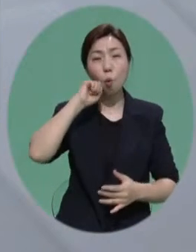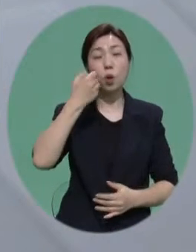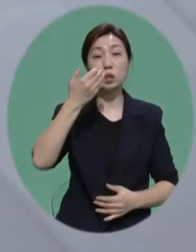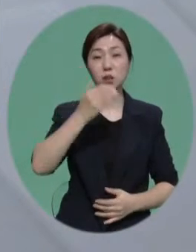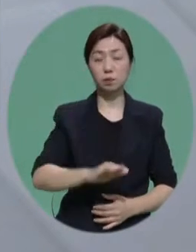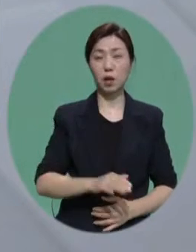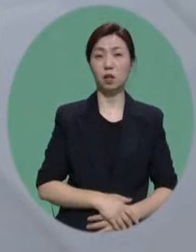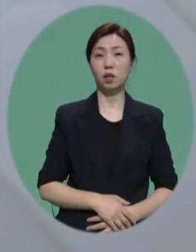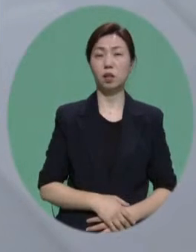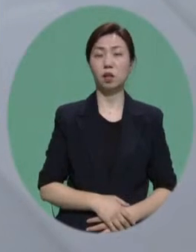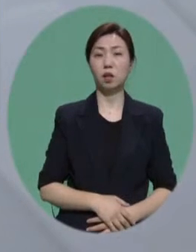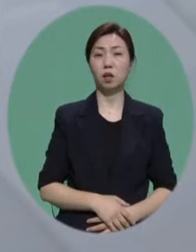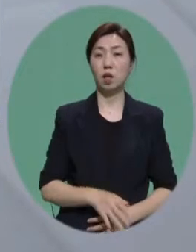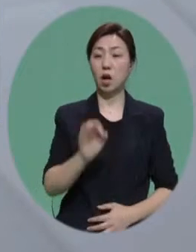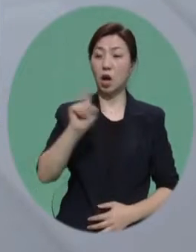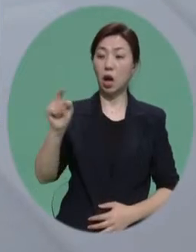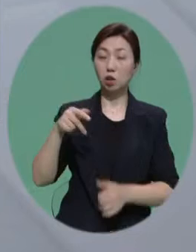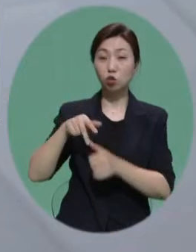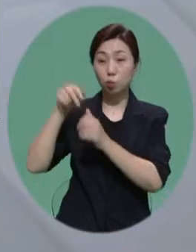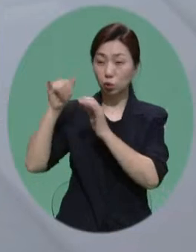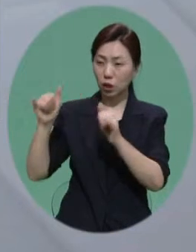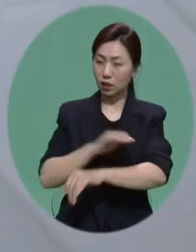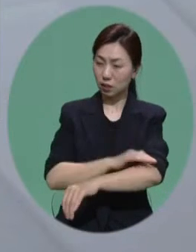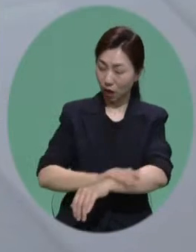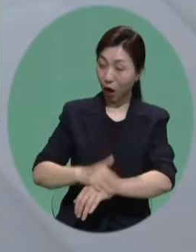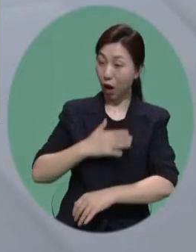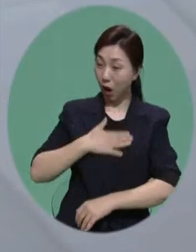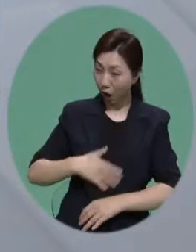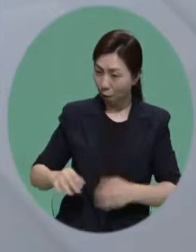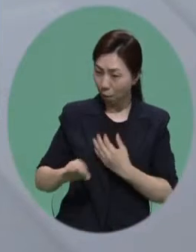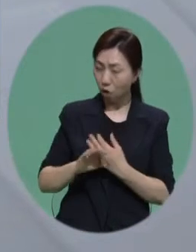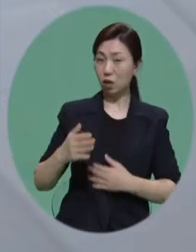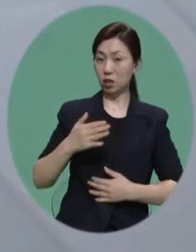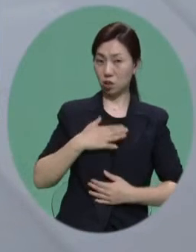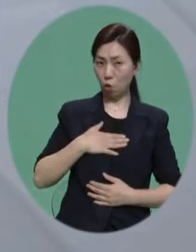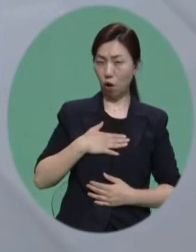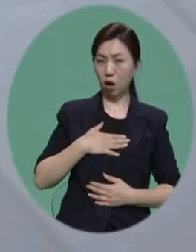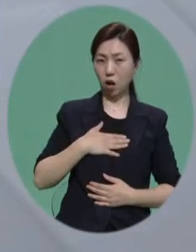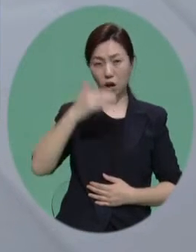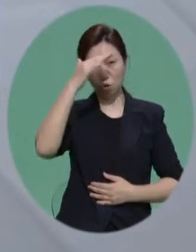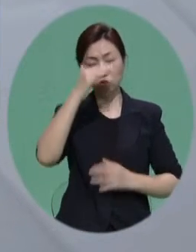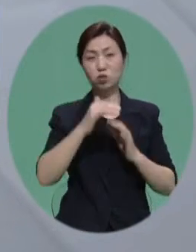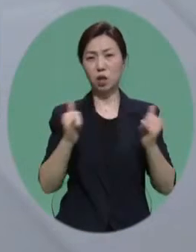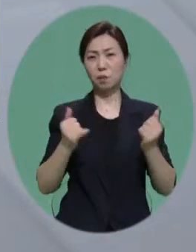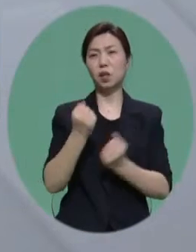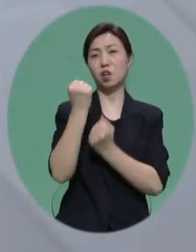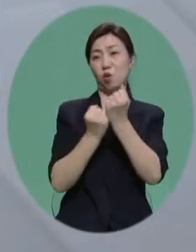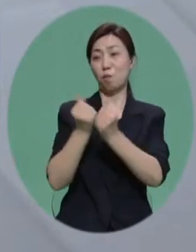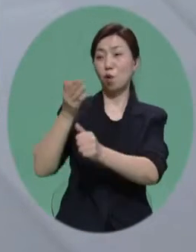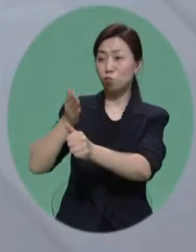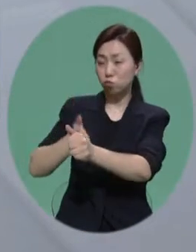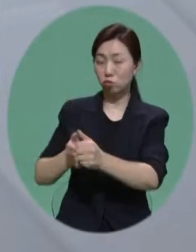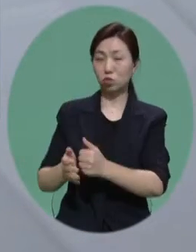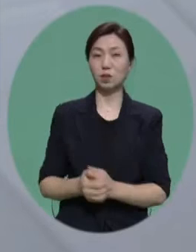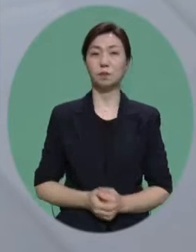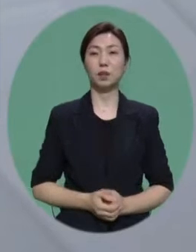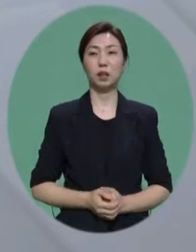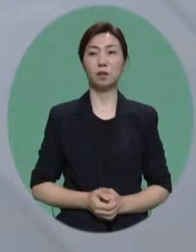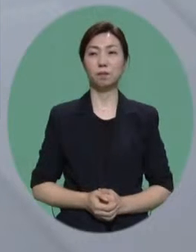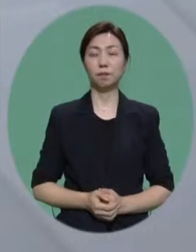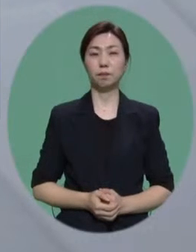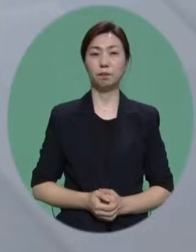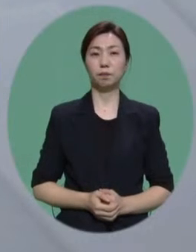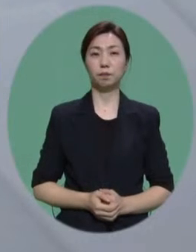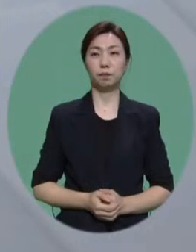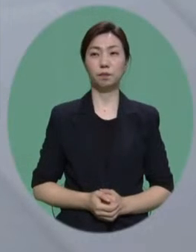아무 분께서 좀 잘 아쉬움은 좀 저와 우리 시청자분들께 좀 설명해 주시면 안 되겠습니까 예 어쩌느니 게